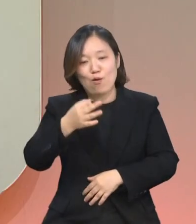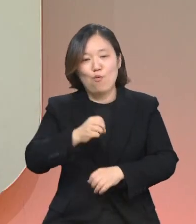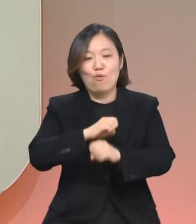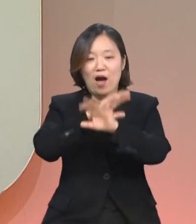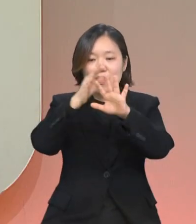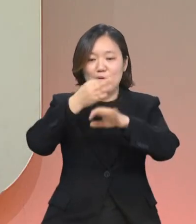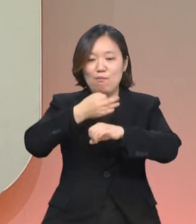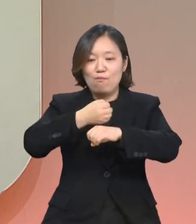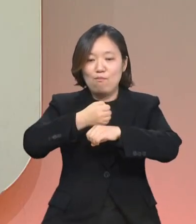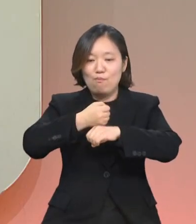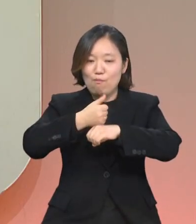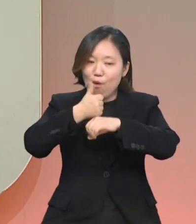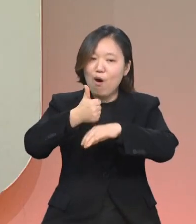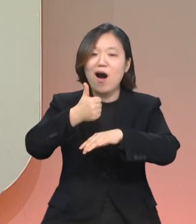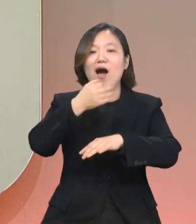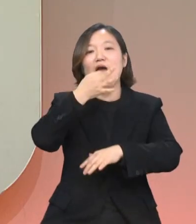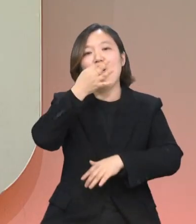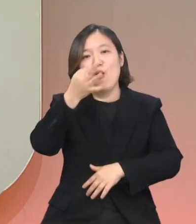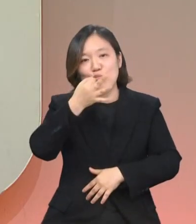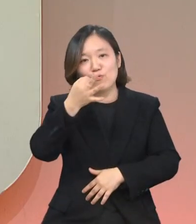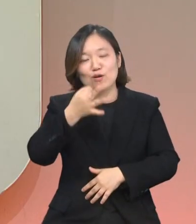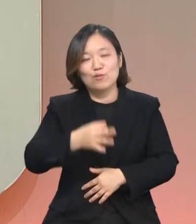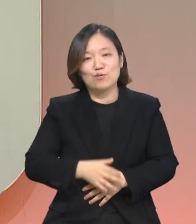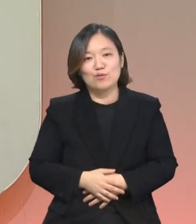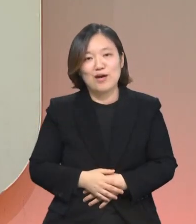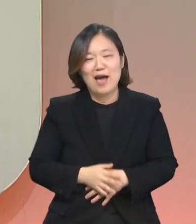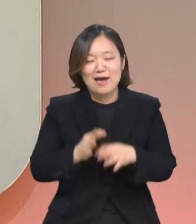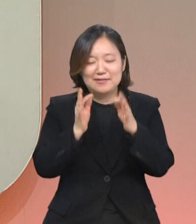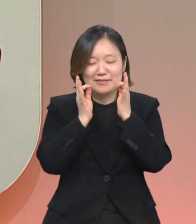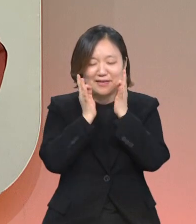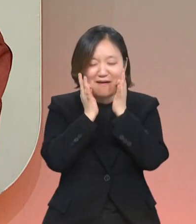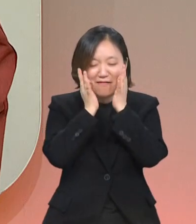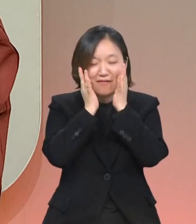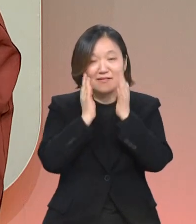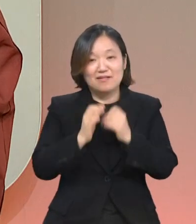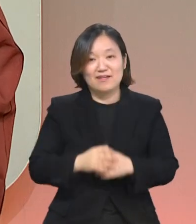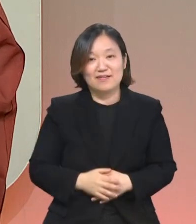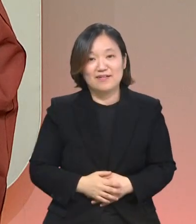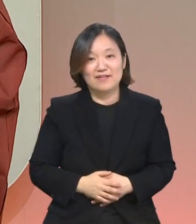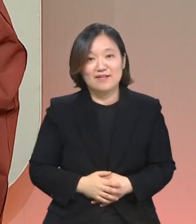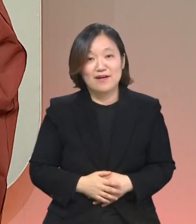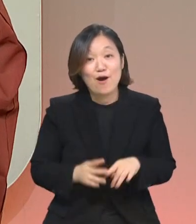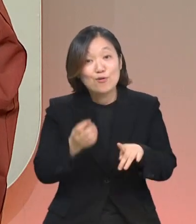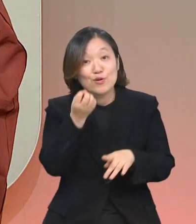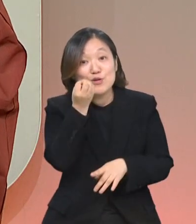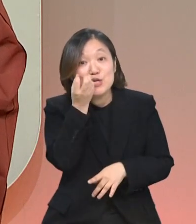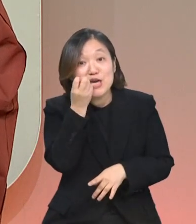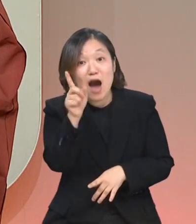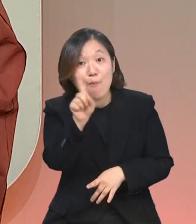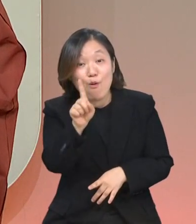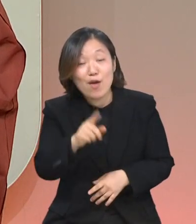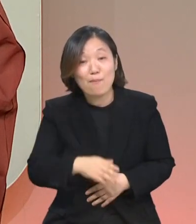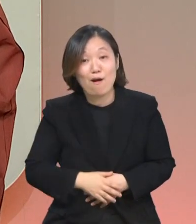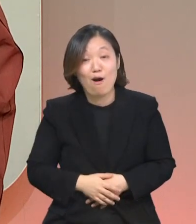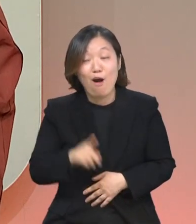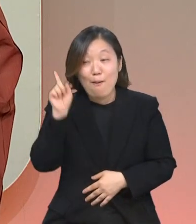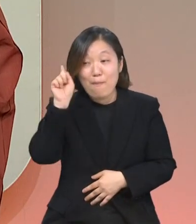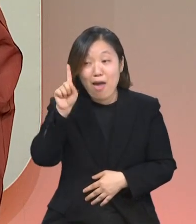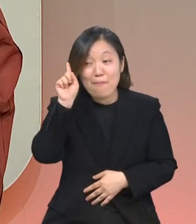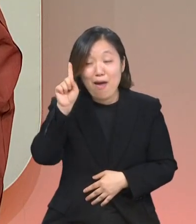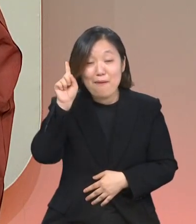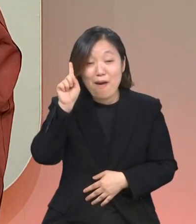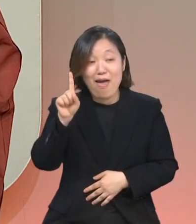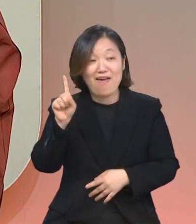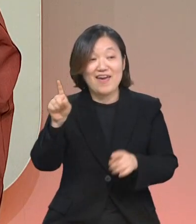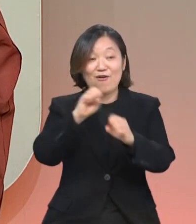관세음보살 지극정성이죠 관세음보살 염불하셨나 봐요 근데 신기한게 관세음보살을 매일매일